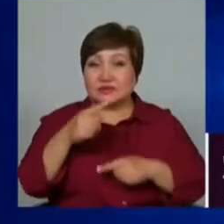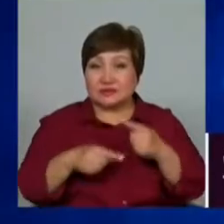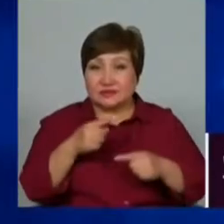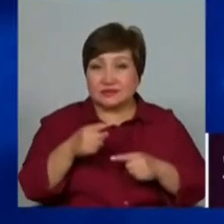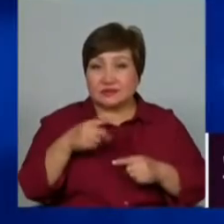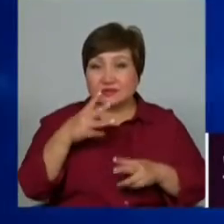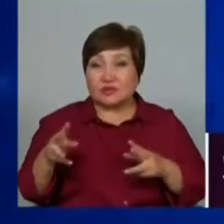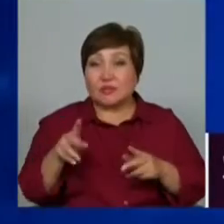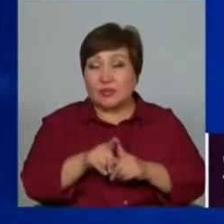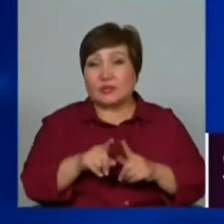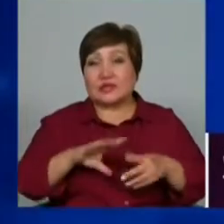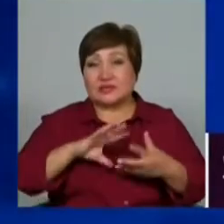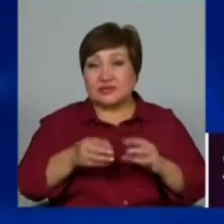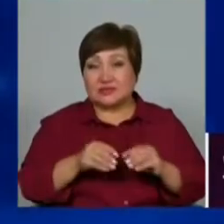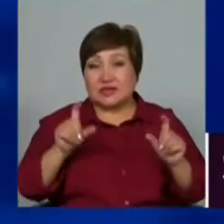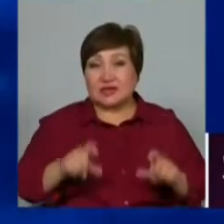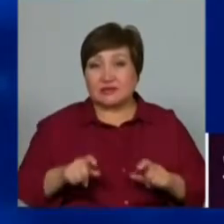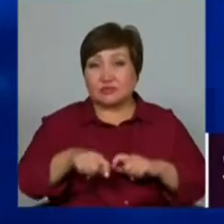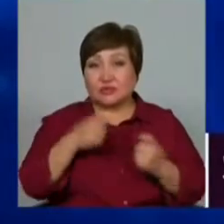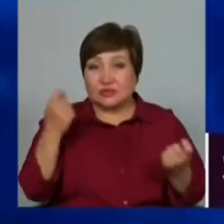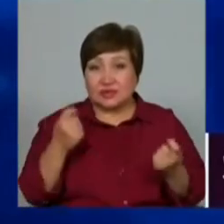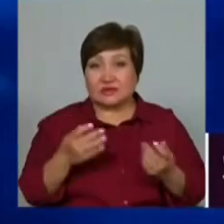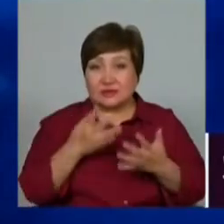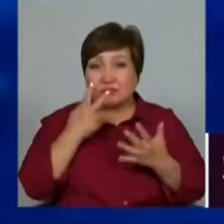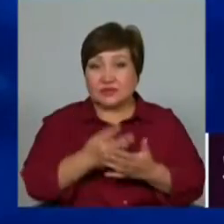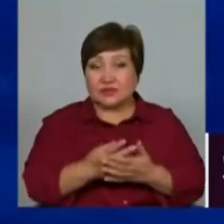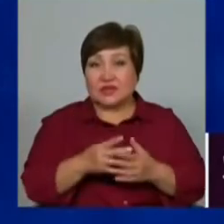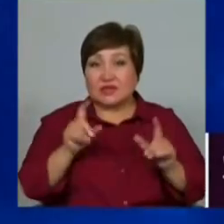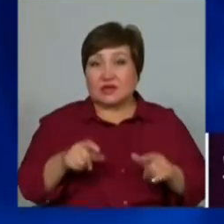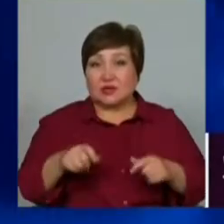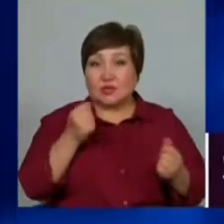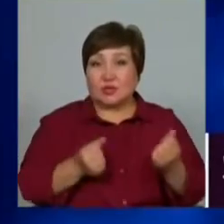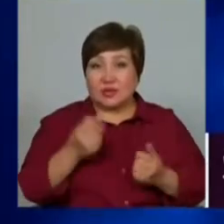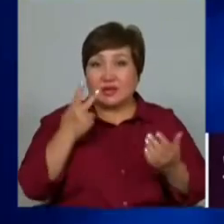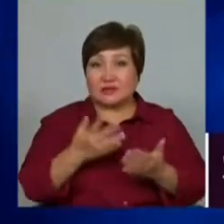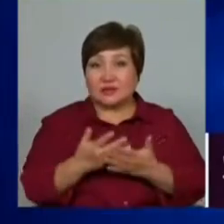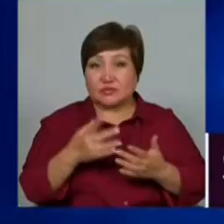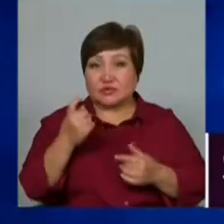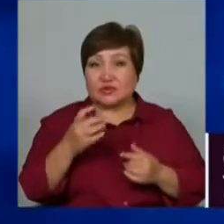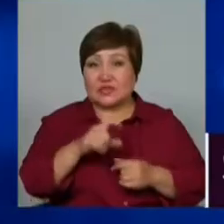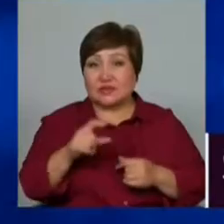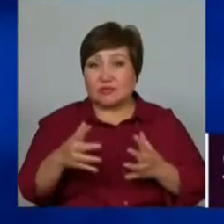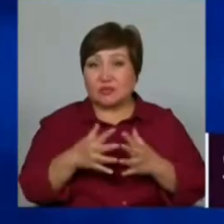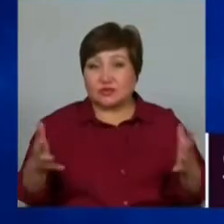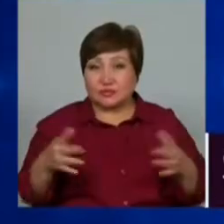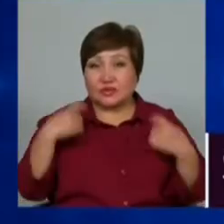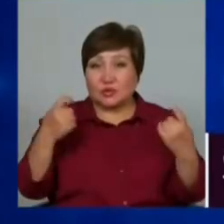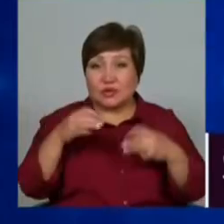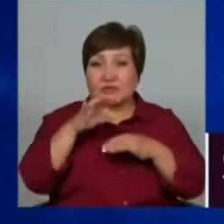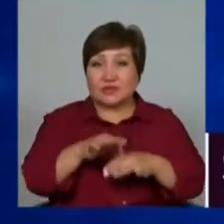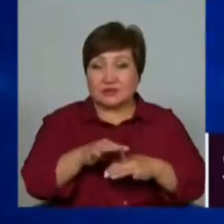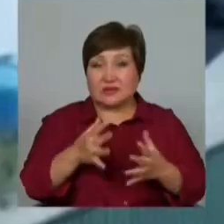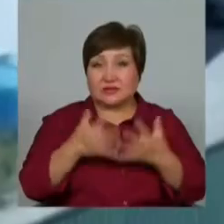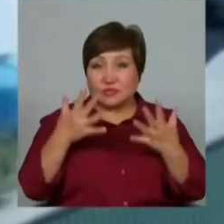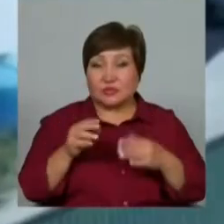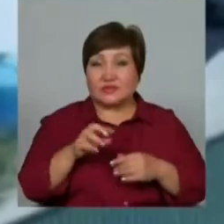талаптарын бұзған нысанда көптеген көлік анықталып, 100-ге жуық адамның қатысуымен той өтіп жатқан мәлім болды. Нәтижесінде демалыс базасының